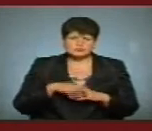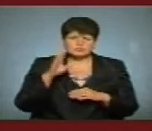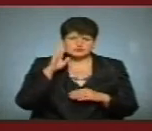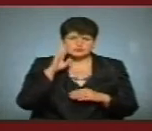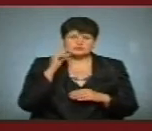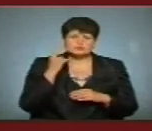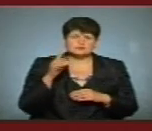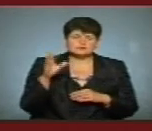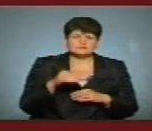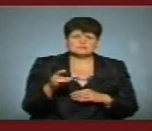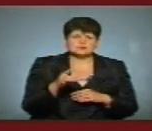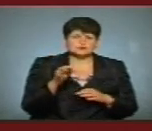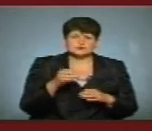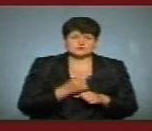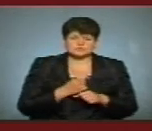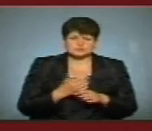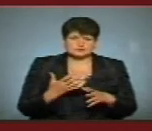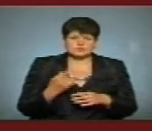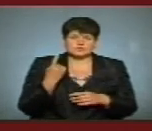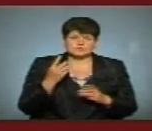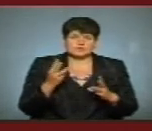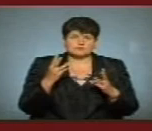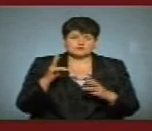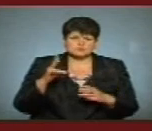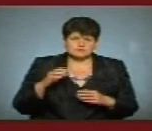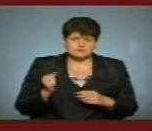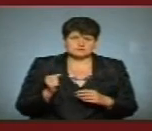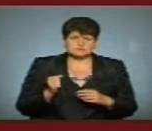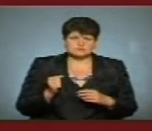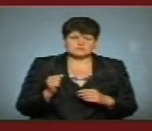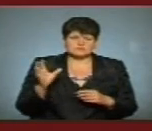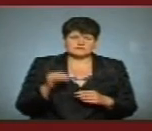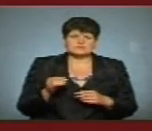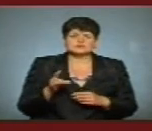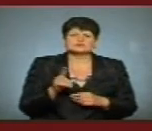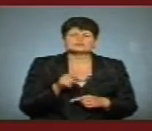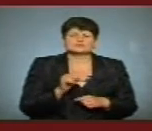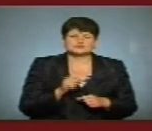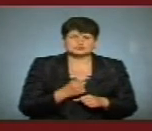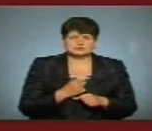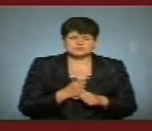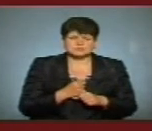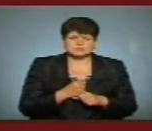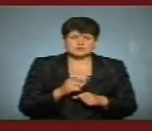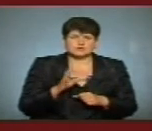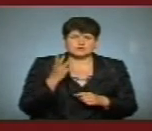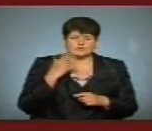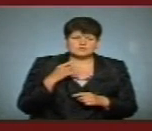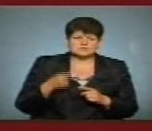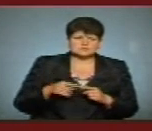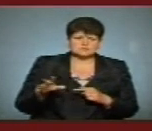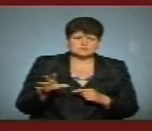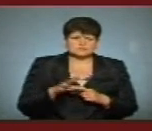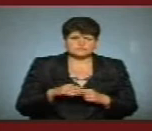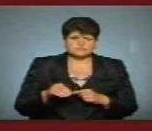одні на цей район нічого не зроблять. Тому що таке одна пожарна, коли ми пожарний відділ на весь район. Що він може зробити? Коли стихія пішла довкола все, прийшла в